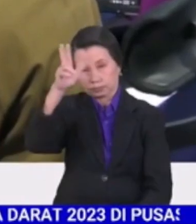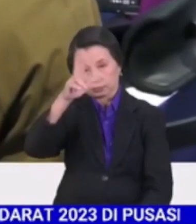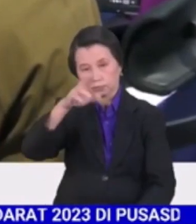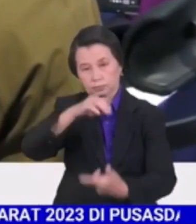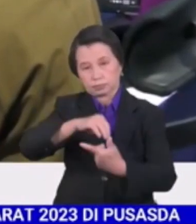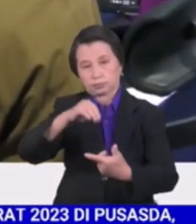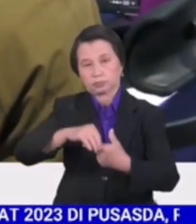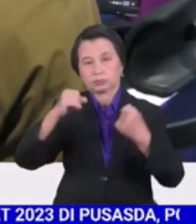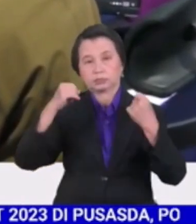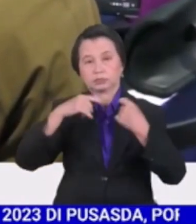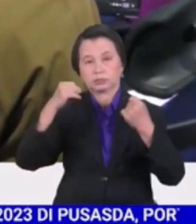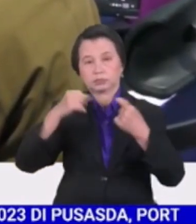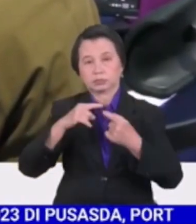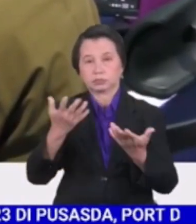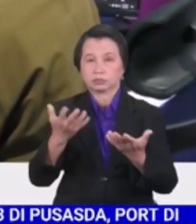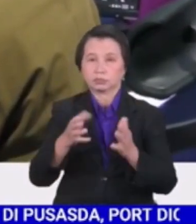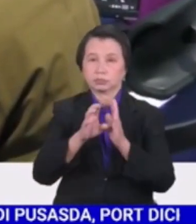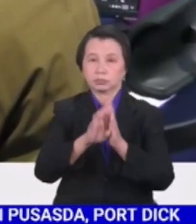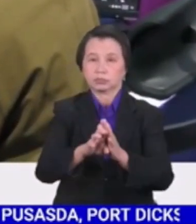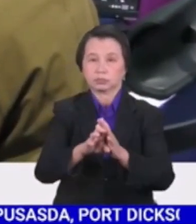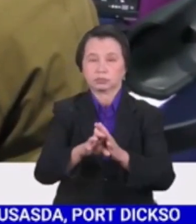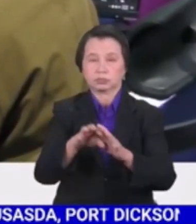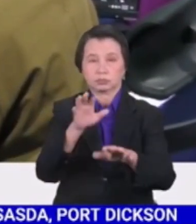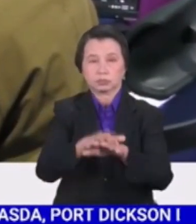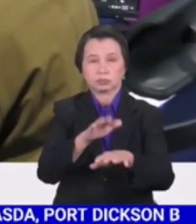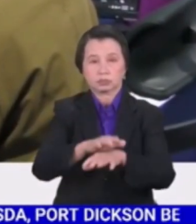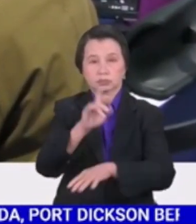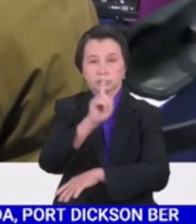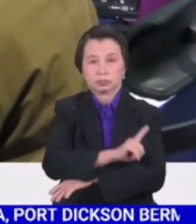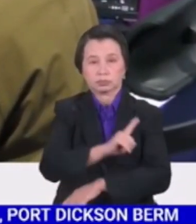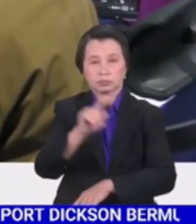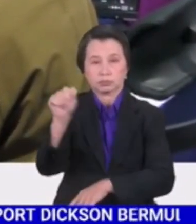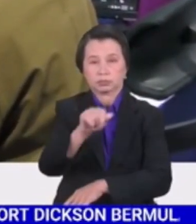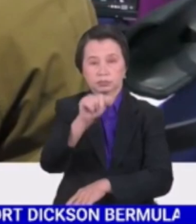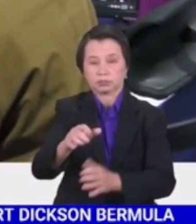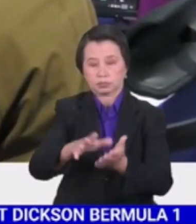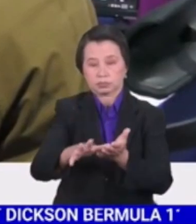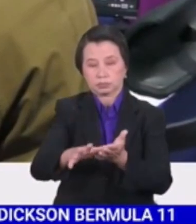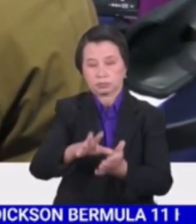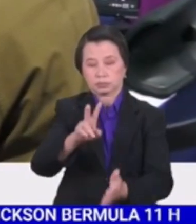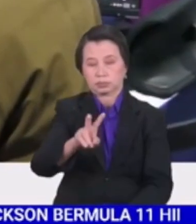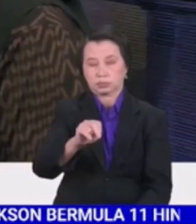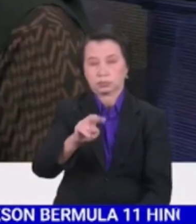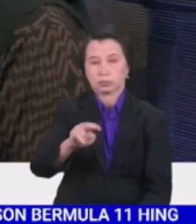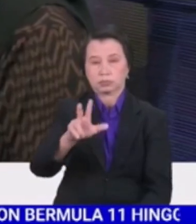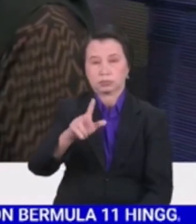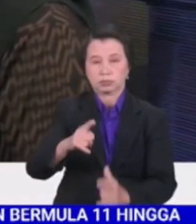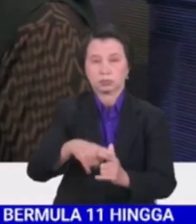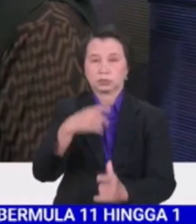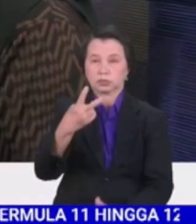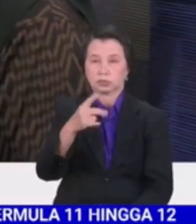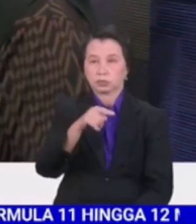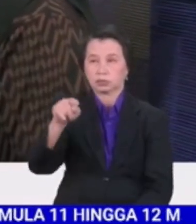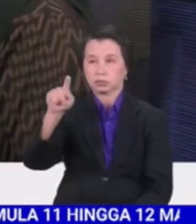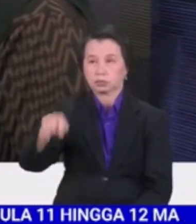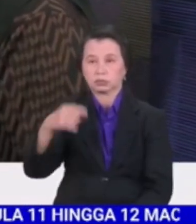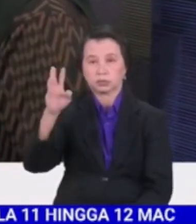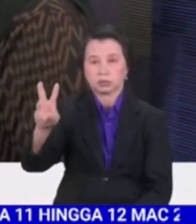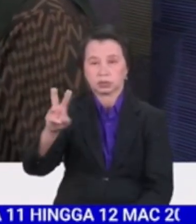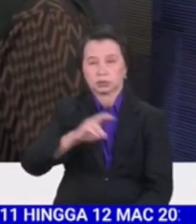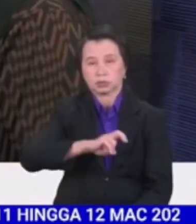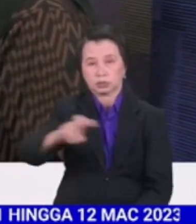maupun swasta antara penyisihan sambutan peringatan Hari anti dada 2023 sepanjang Februari hingga Jun adalah